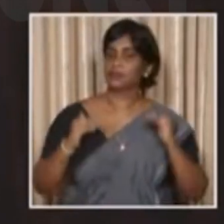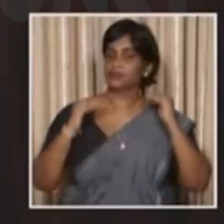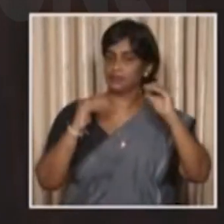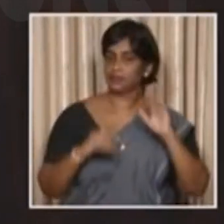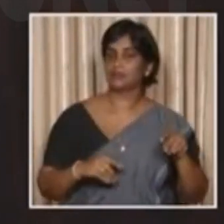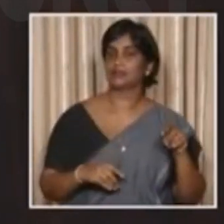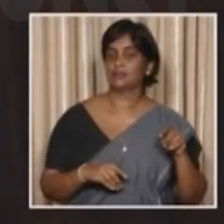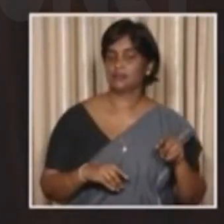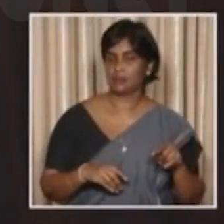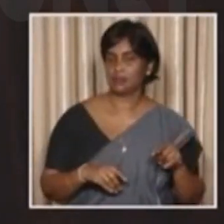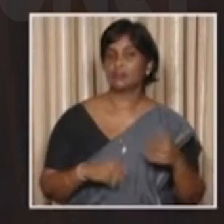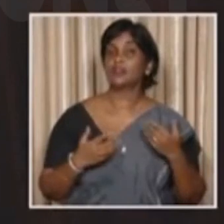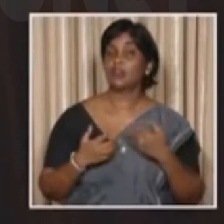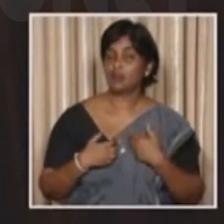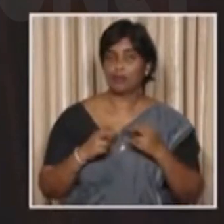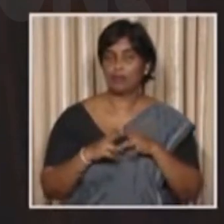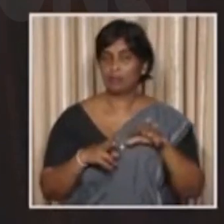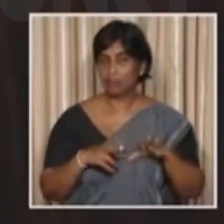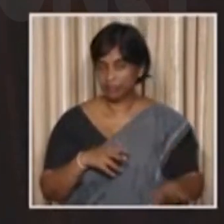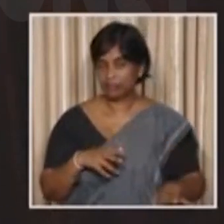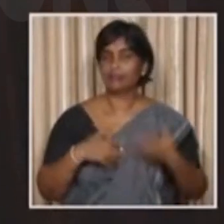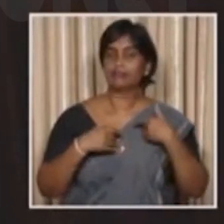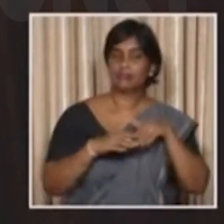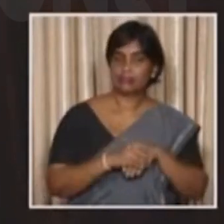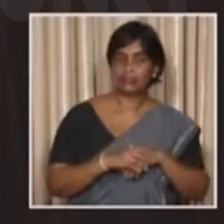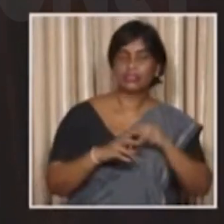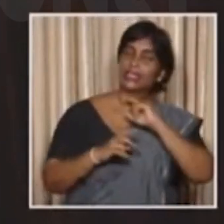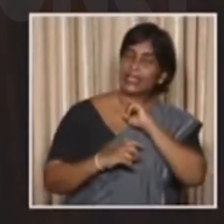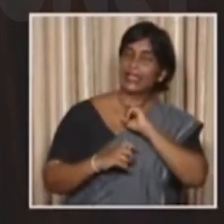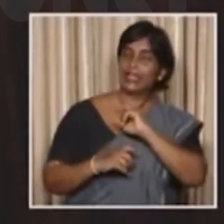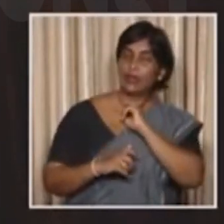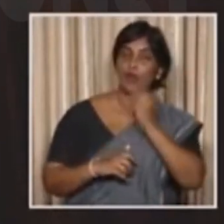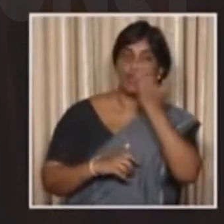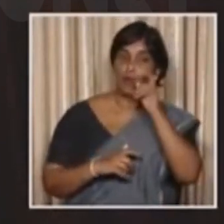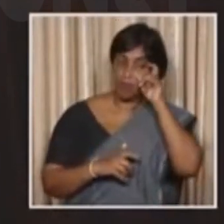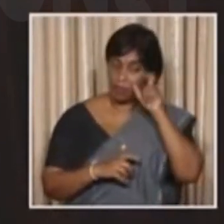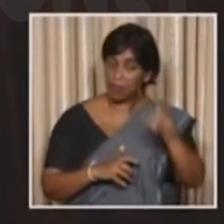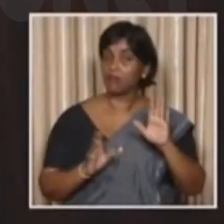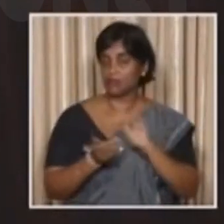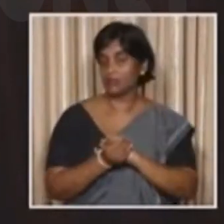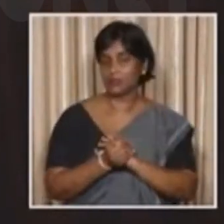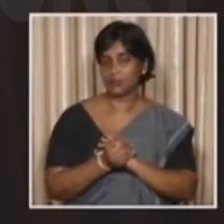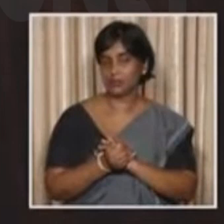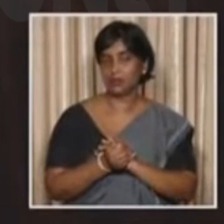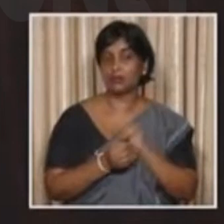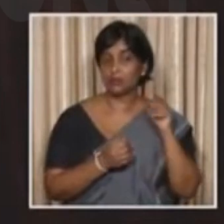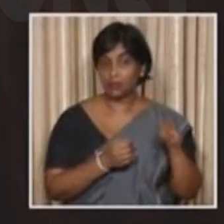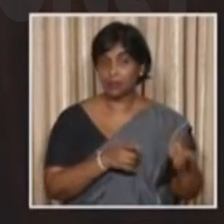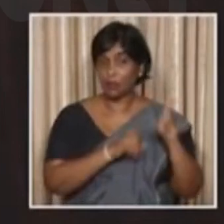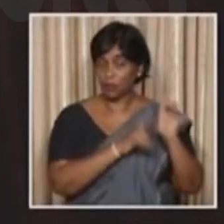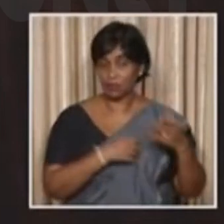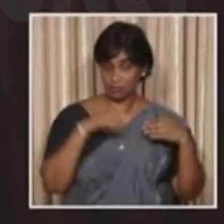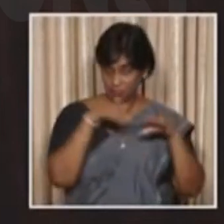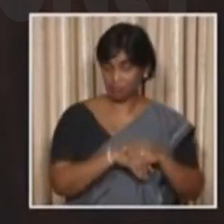වෙලාවට අපි අසුචි වලවල් වල ඉඳගෙන කෑ ගහන ඌරදියා ප්‍රවේශම් වෙන්නට ඕන උගේ තත්ත්වයට